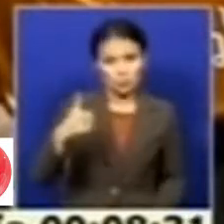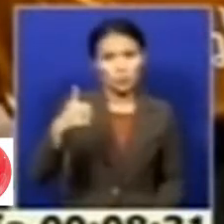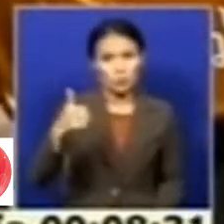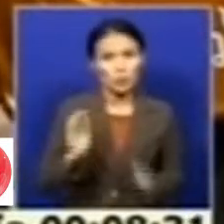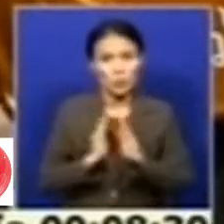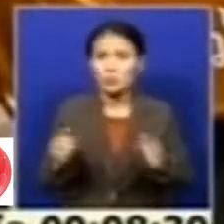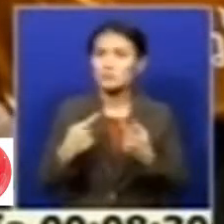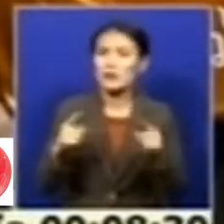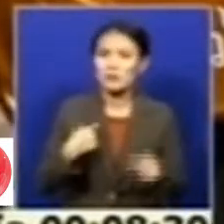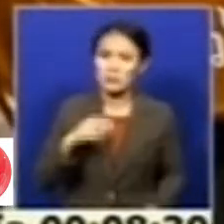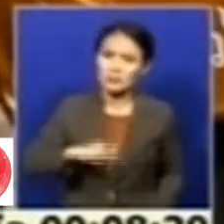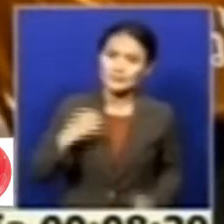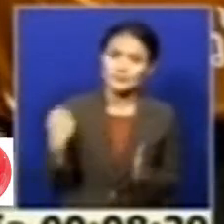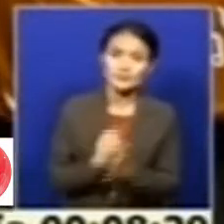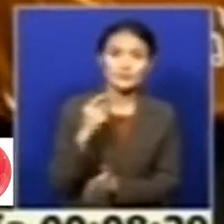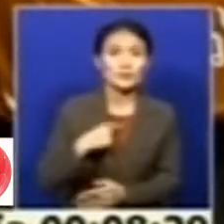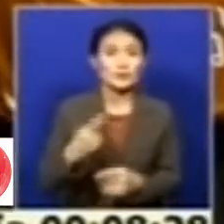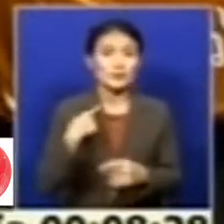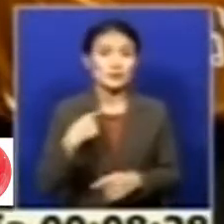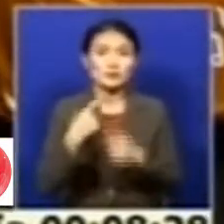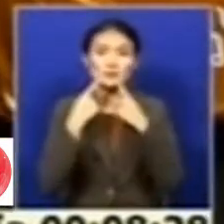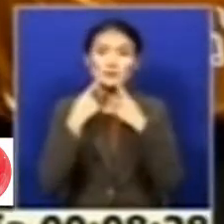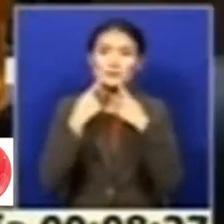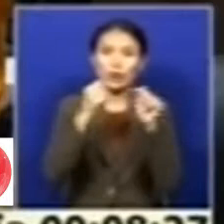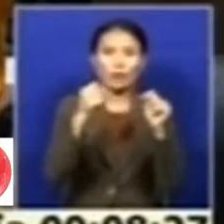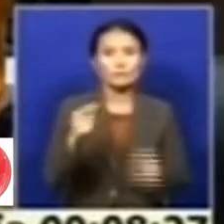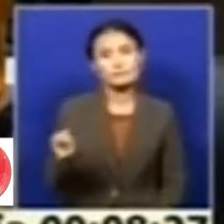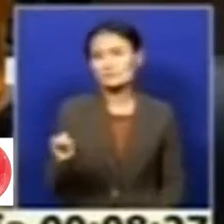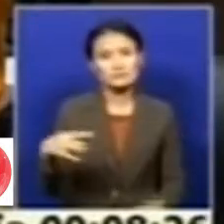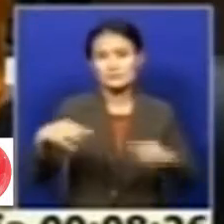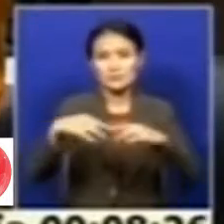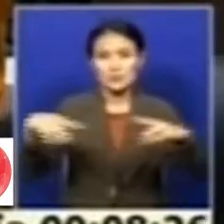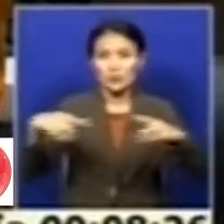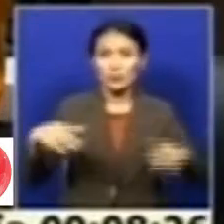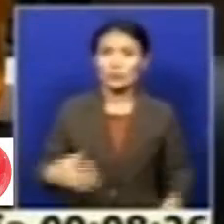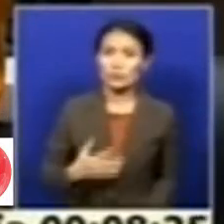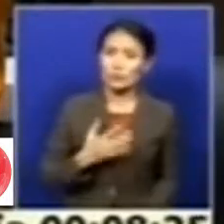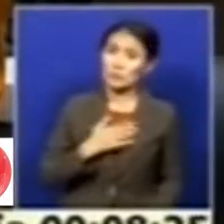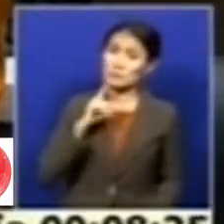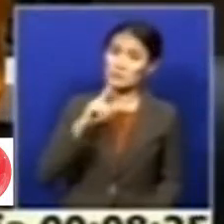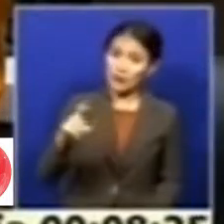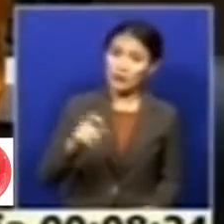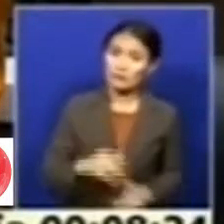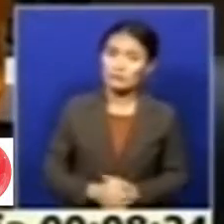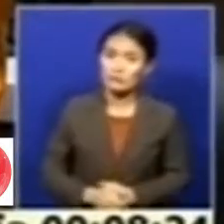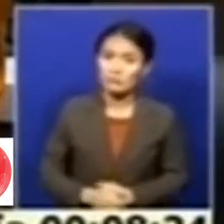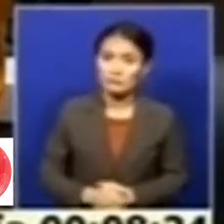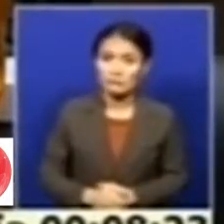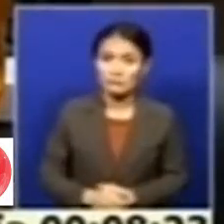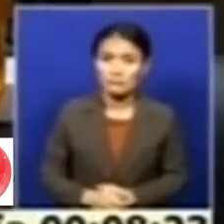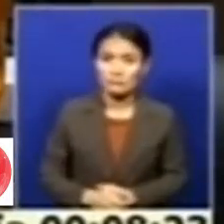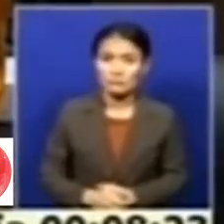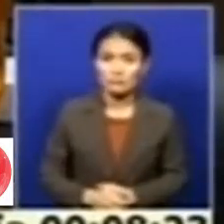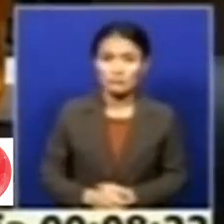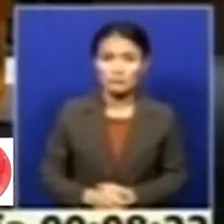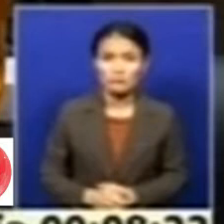ฐมนตรีได้ตอบในสิ่งที่ผมไม่ได้ถามหรือไม่รู้ว่าผมถามในสิ่งที่ไม่ตรงกับที่ท่านเตรียม